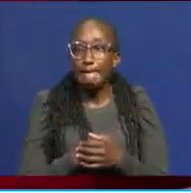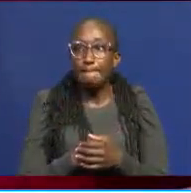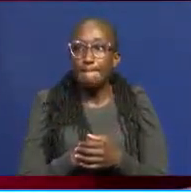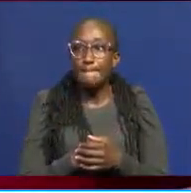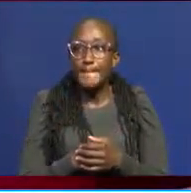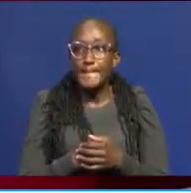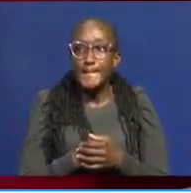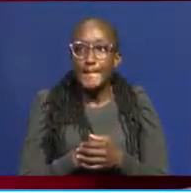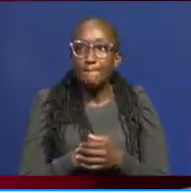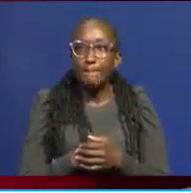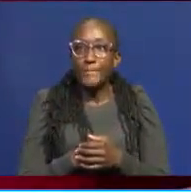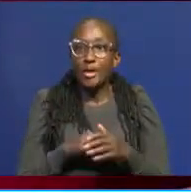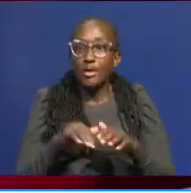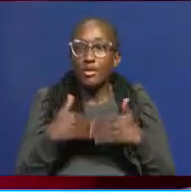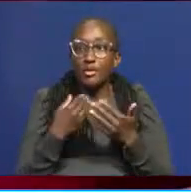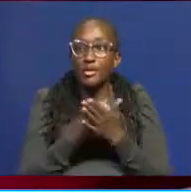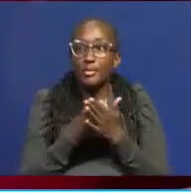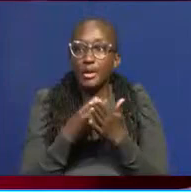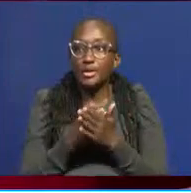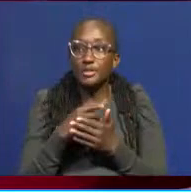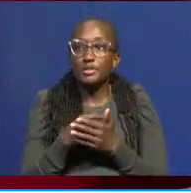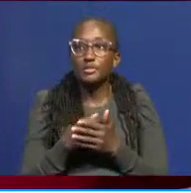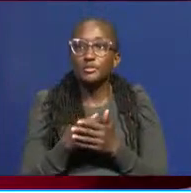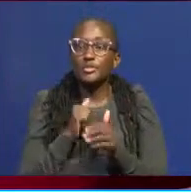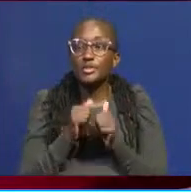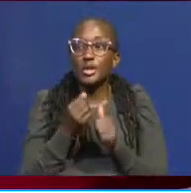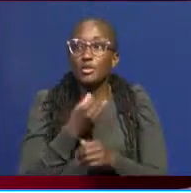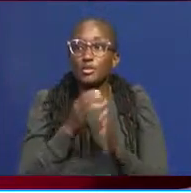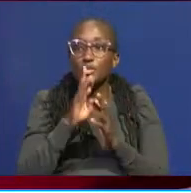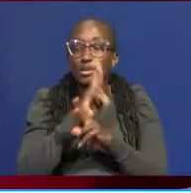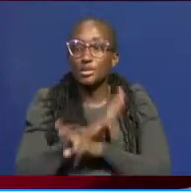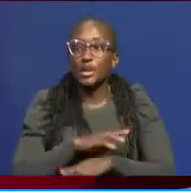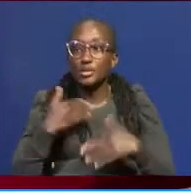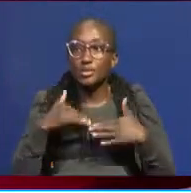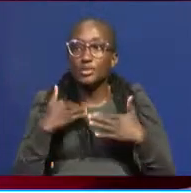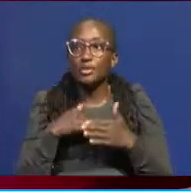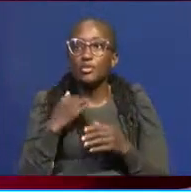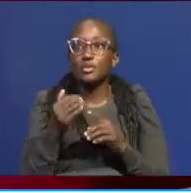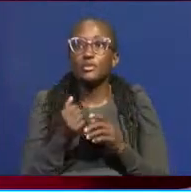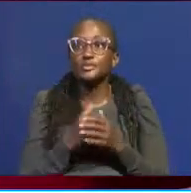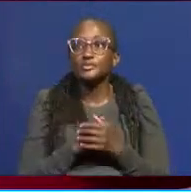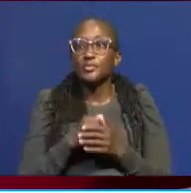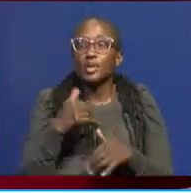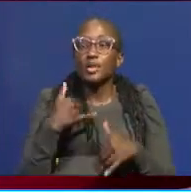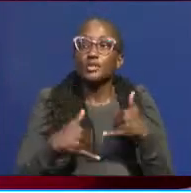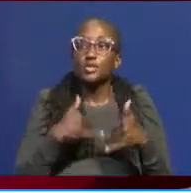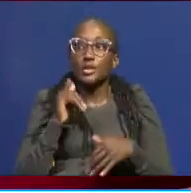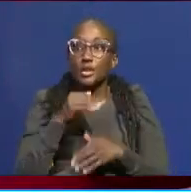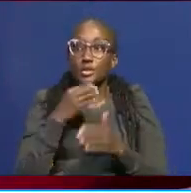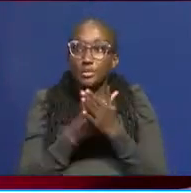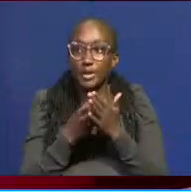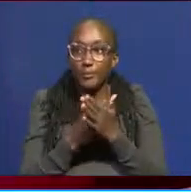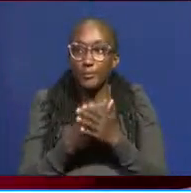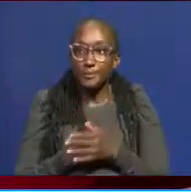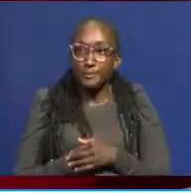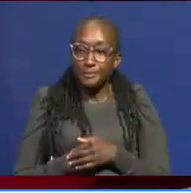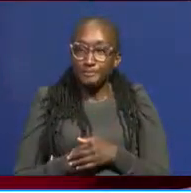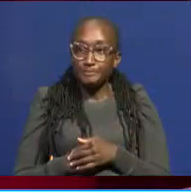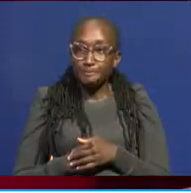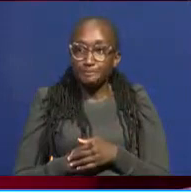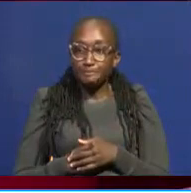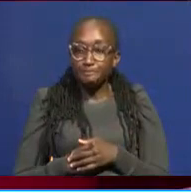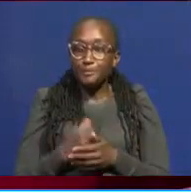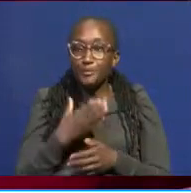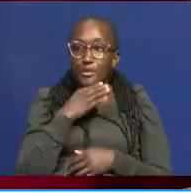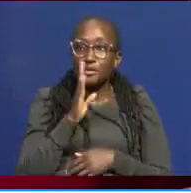watu walioweza kustaafu ama watastaafu baadaye huwa zinaweza kuegezwa.